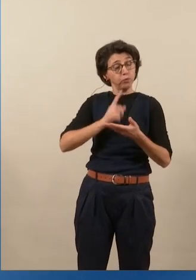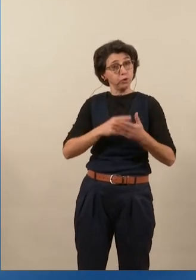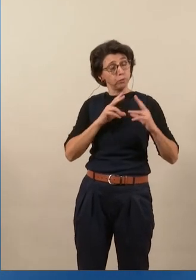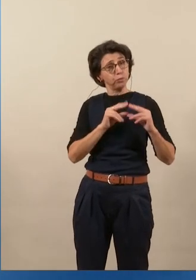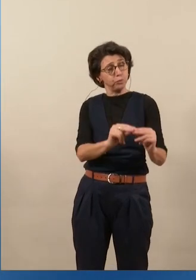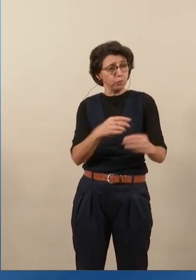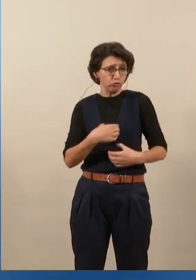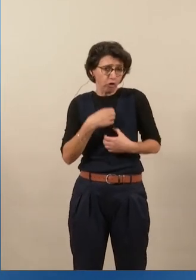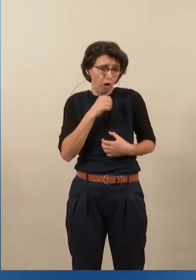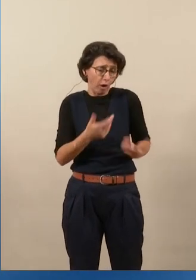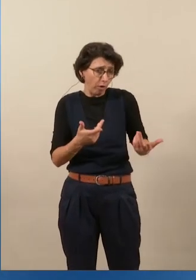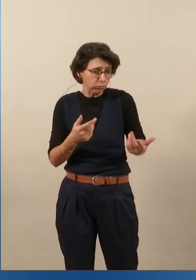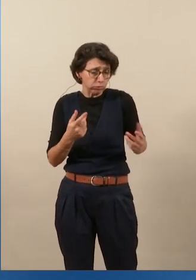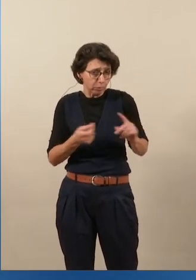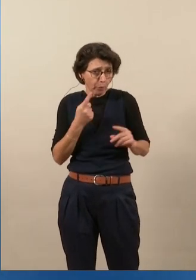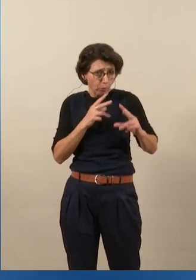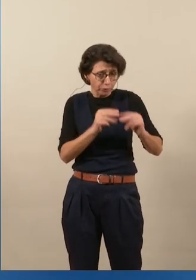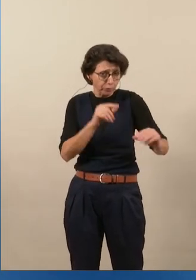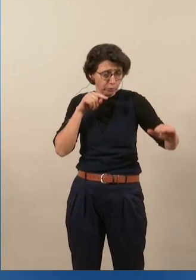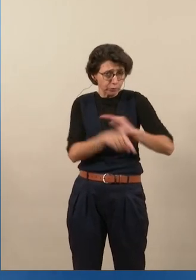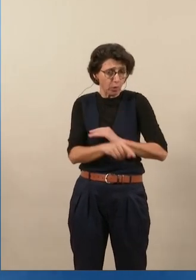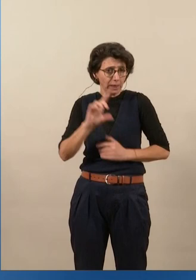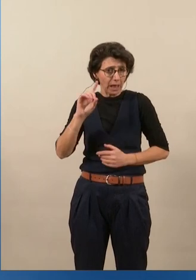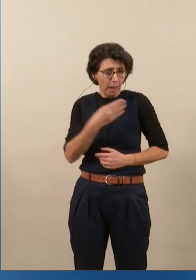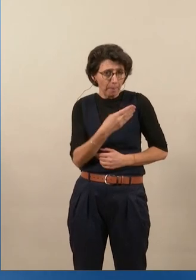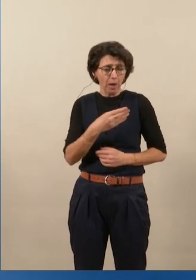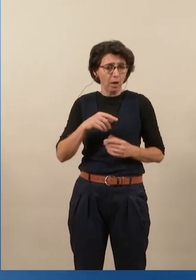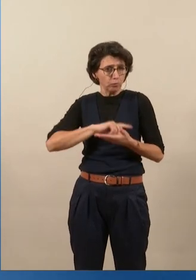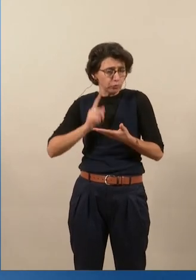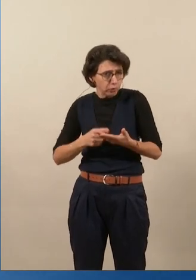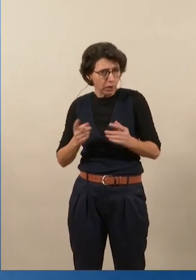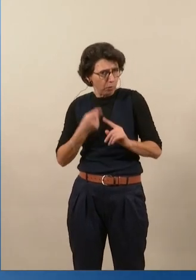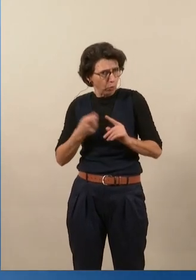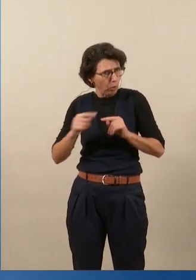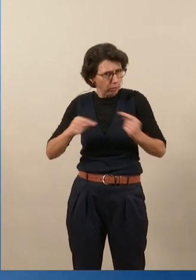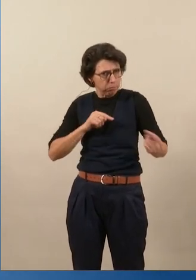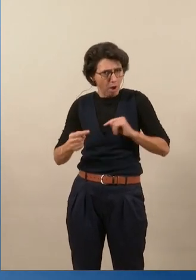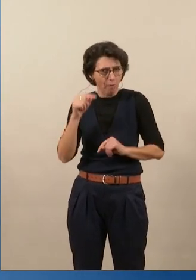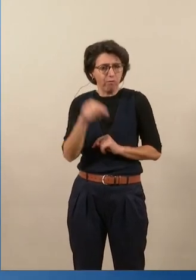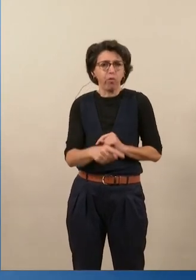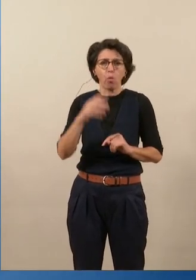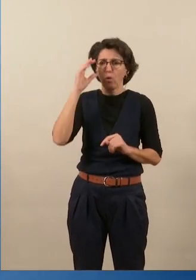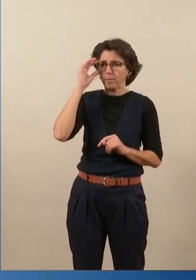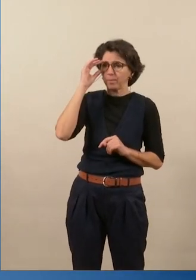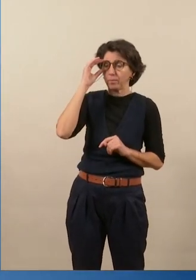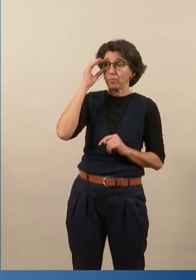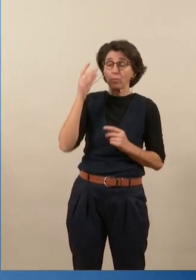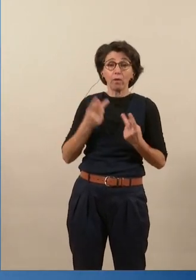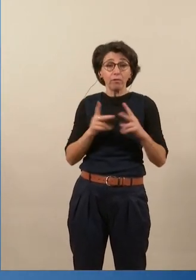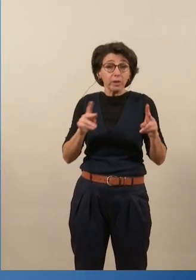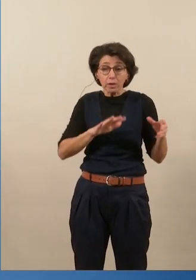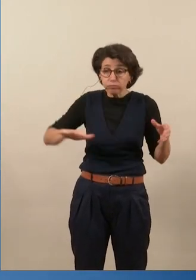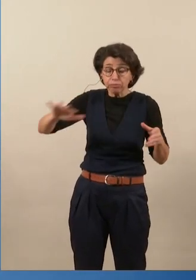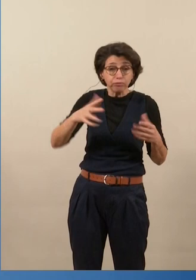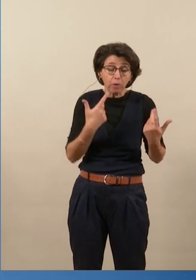débat sur le l'ADM et le budget je veux dire tout dépend de là la situation de la ville de toutes les politiques que l'on décrit